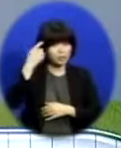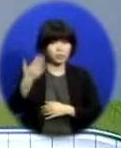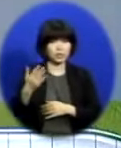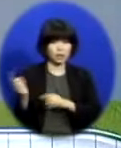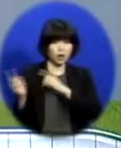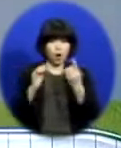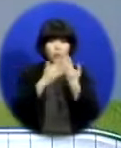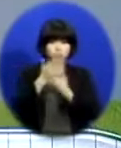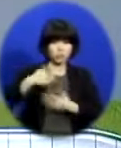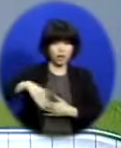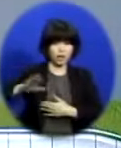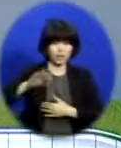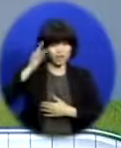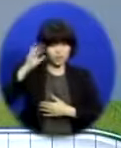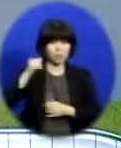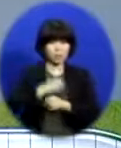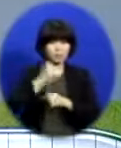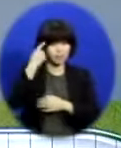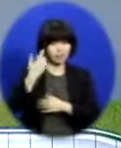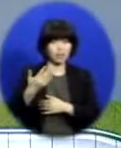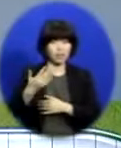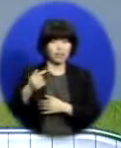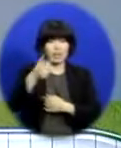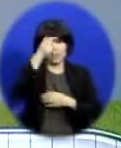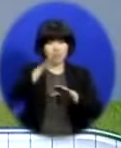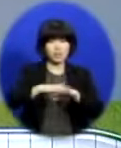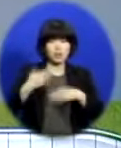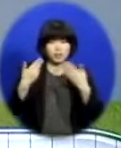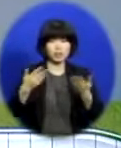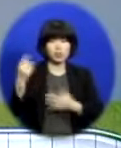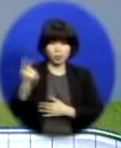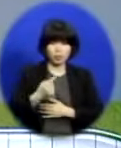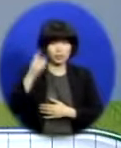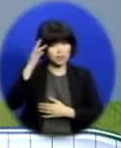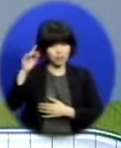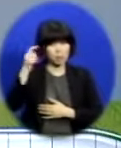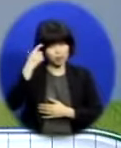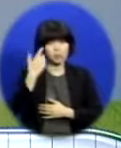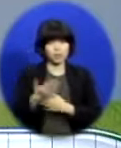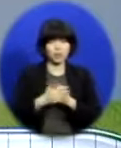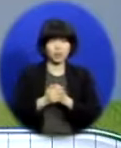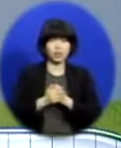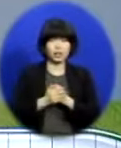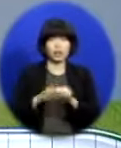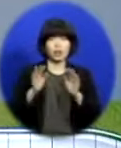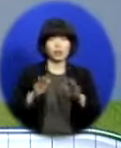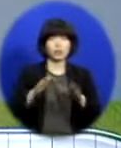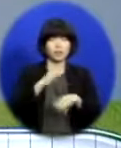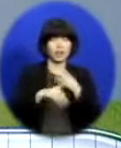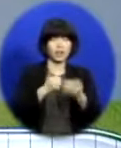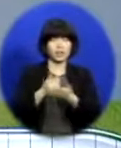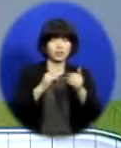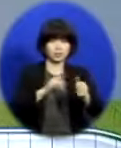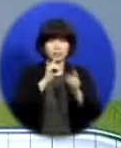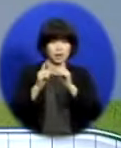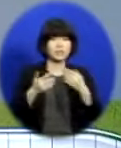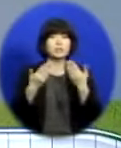모하시나요 오늘 이렇게 예배를 드리러 오실 때 모하시나요 오늘 하나님께서 여러분에게